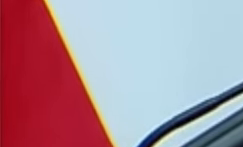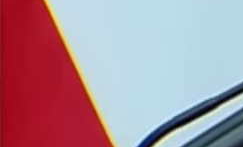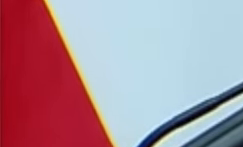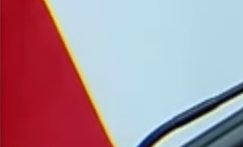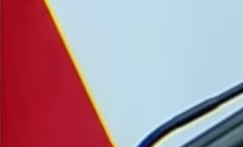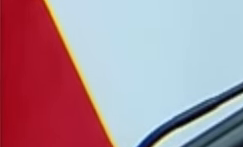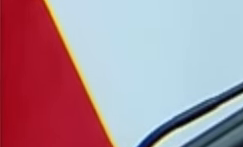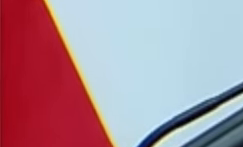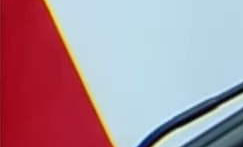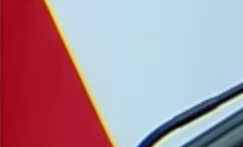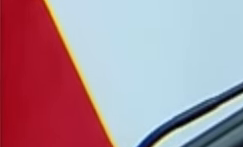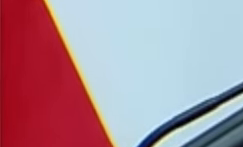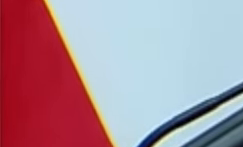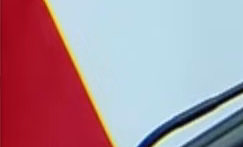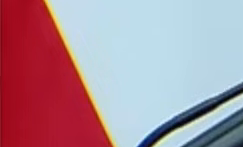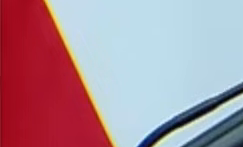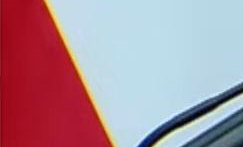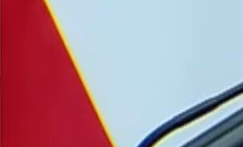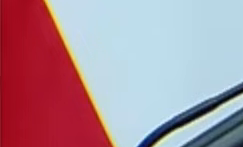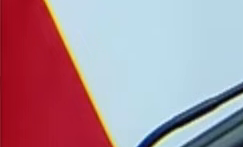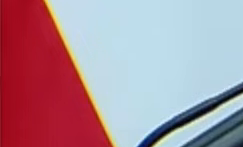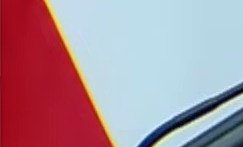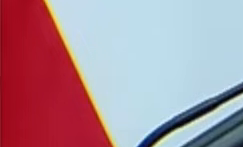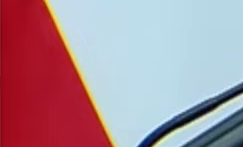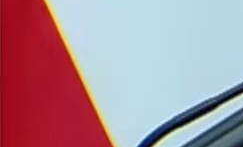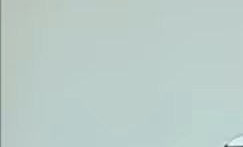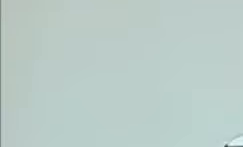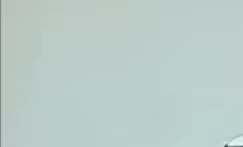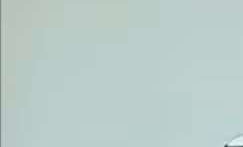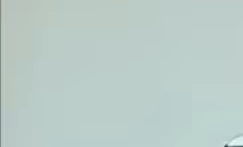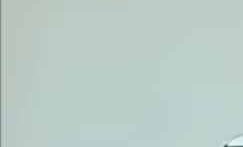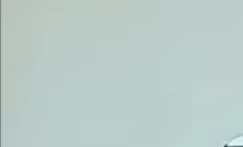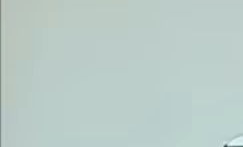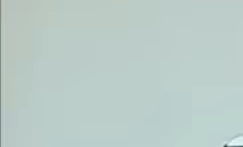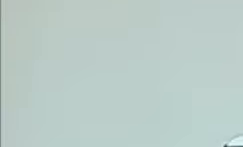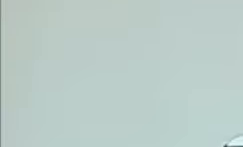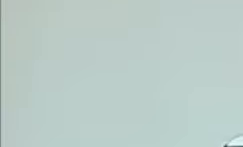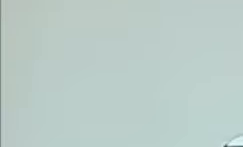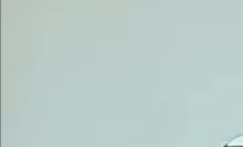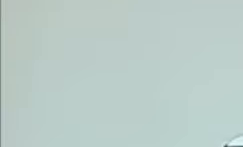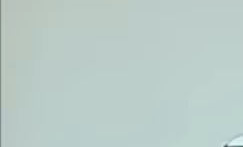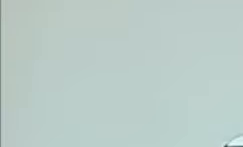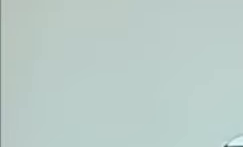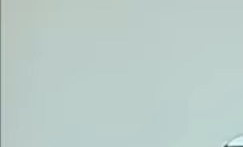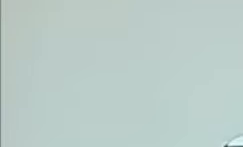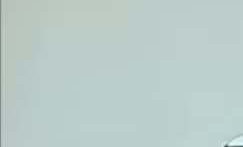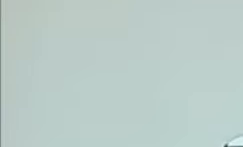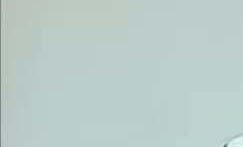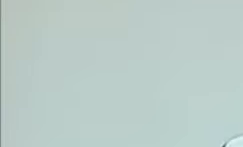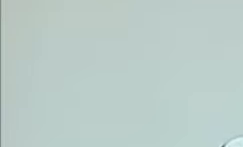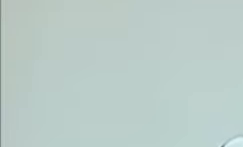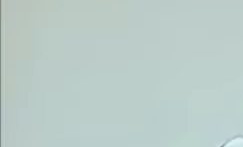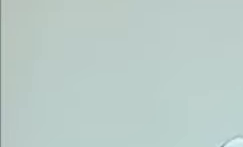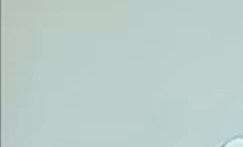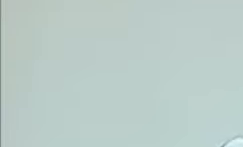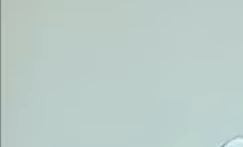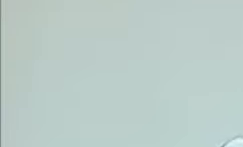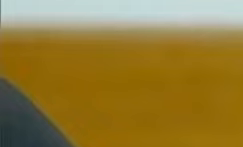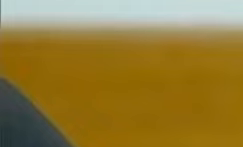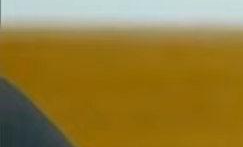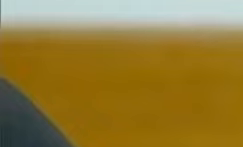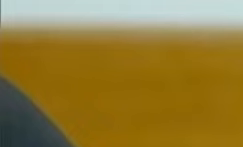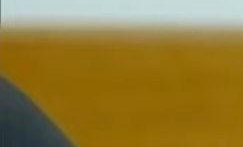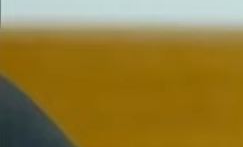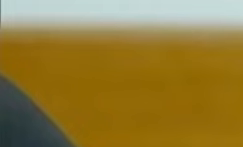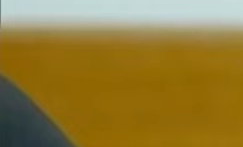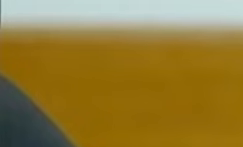الإشارة الذي أقيم في المملكة الأردنية الهاشمية الشقيقة العام